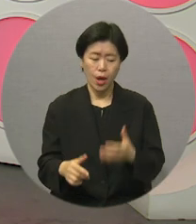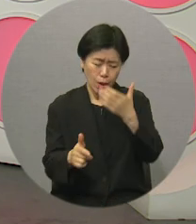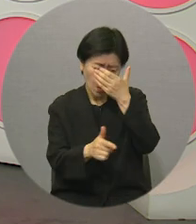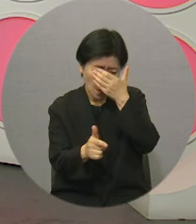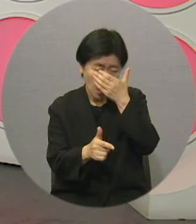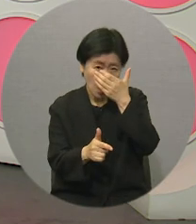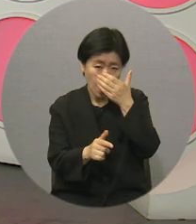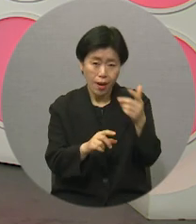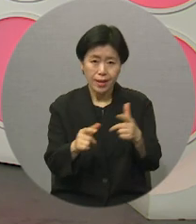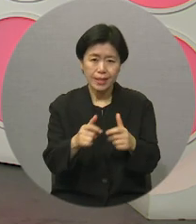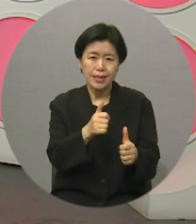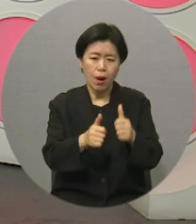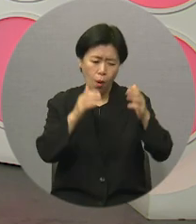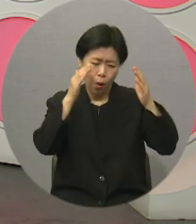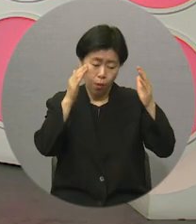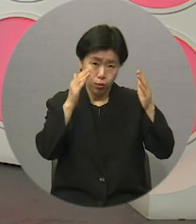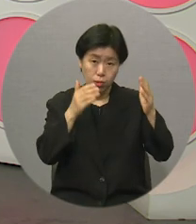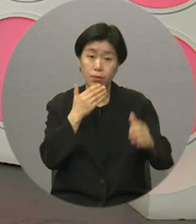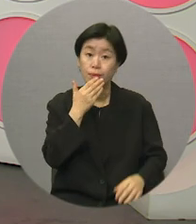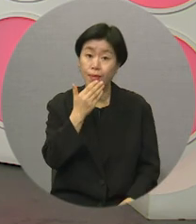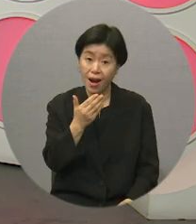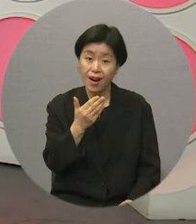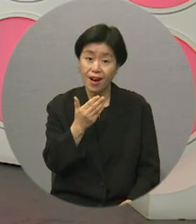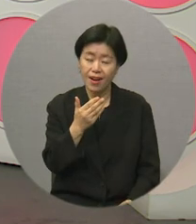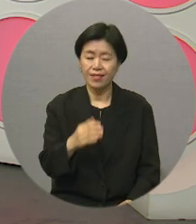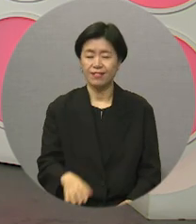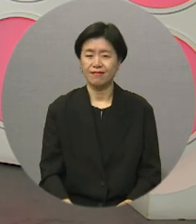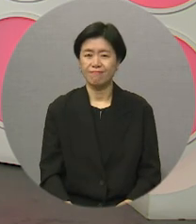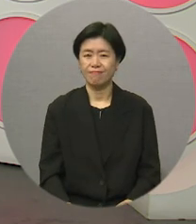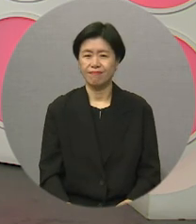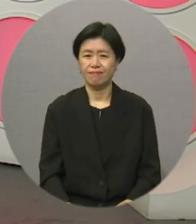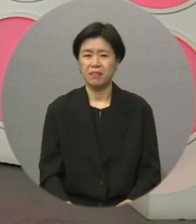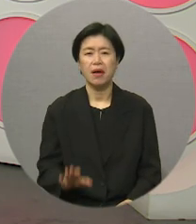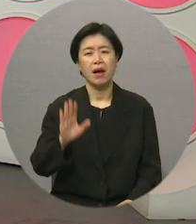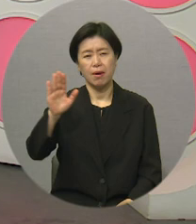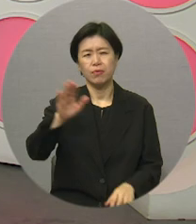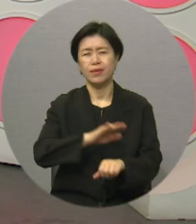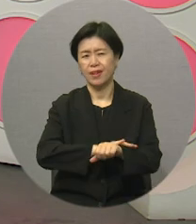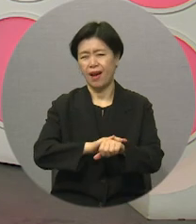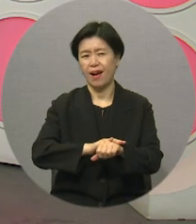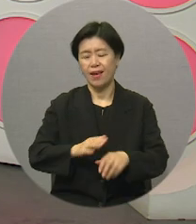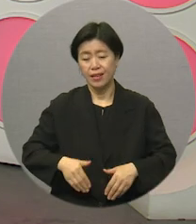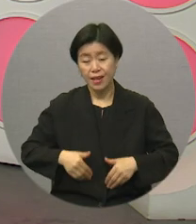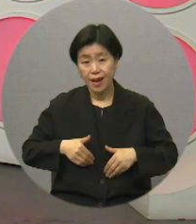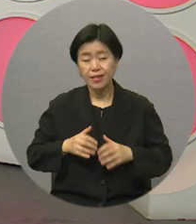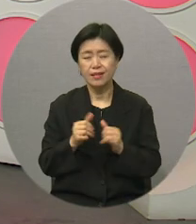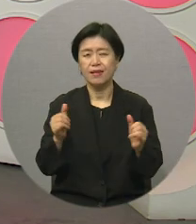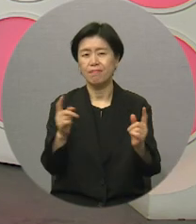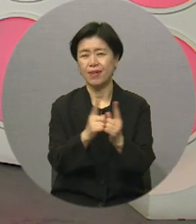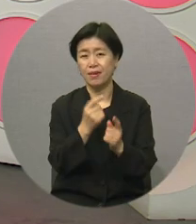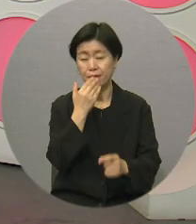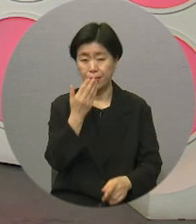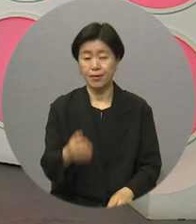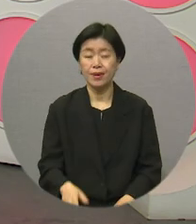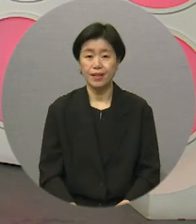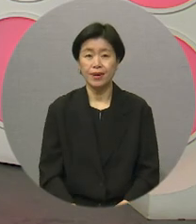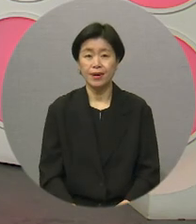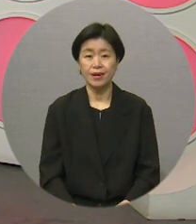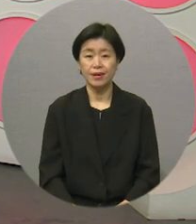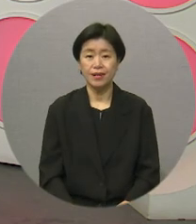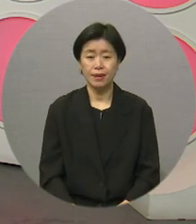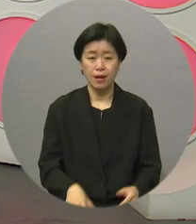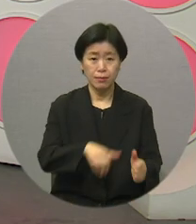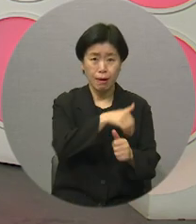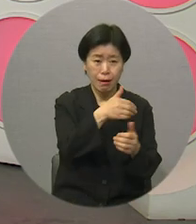나와서도 이렇게 또 열심히 살다 보면 주위 사람들이 생각보다 따뜻해요. 아, 그럼요. 예, 아무리 그렇게 좋지